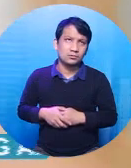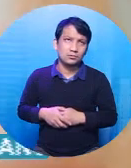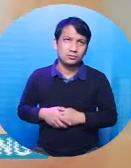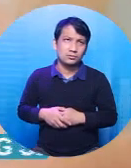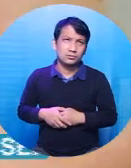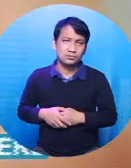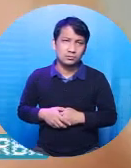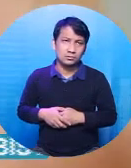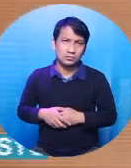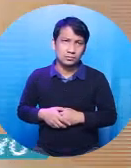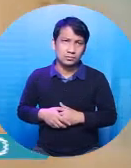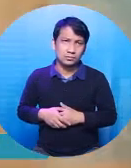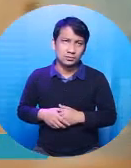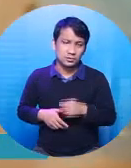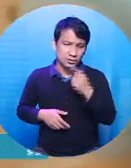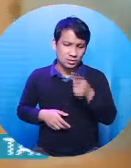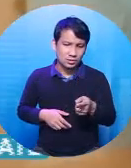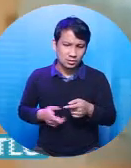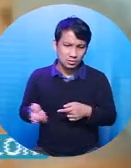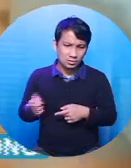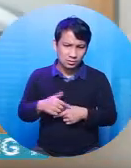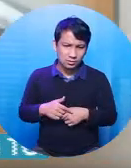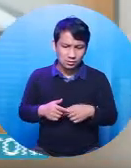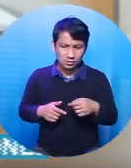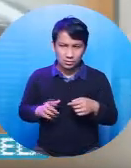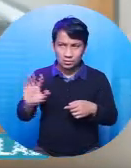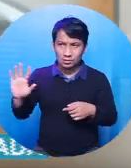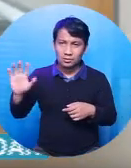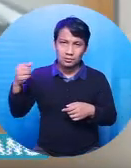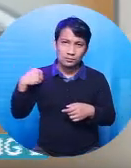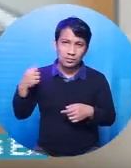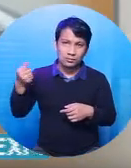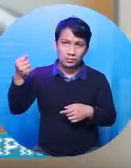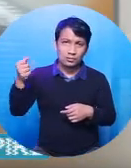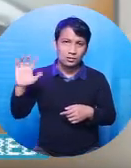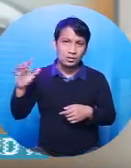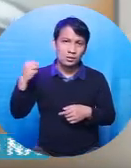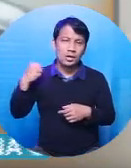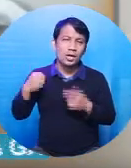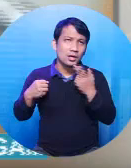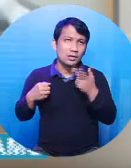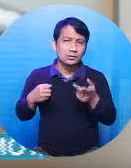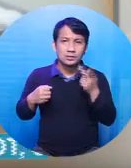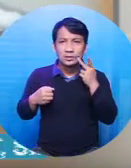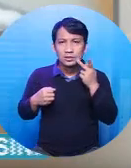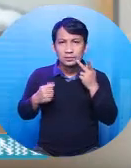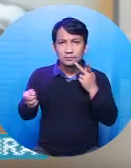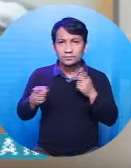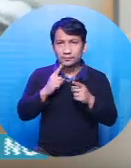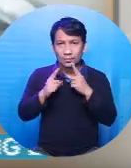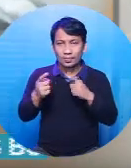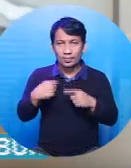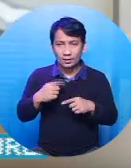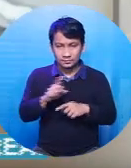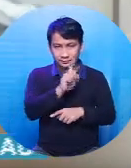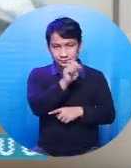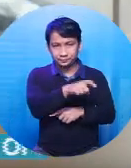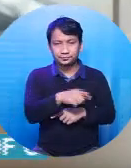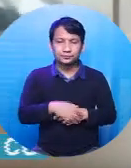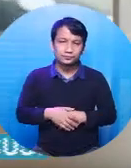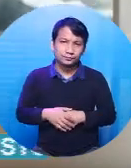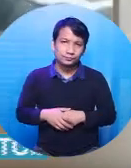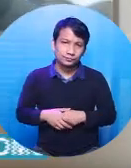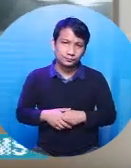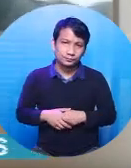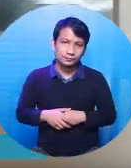Kayla. Kayla, ma'am, excuse me. Kayla, ma'am, sandali lang po, mama. Ma'am, sandali po. Kayla, pwede magtanong sa'yo.